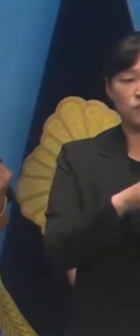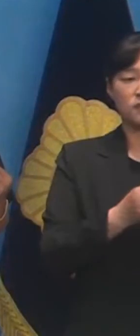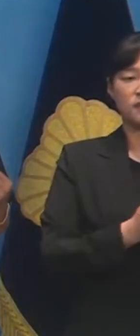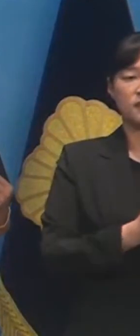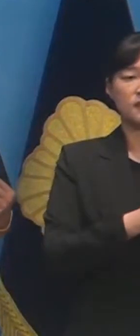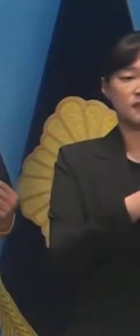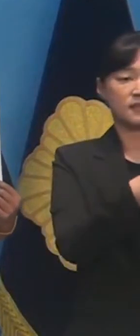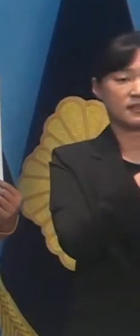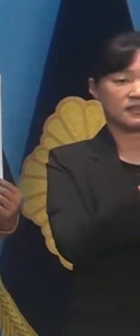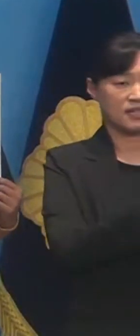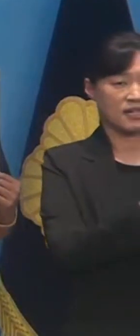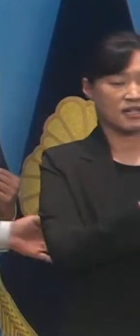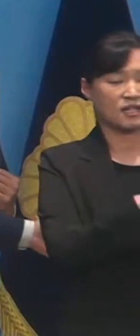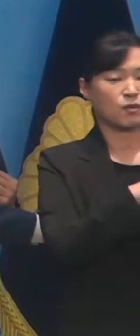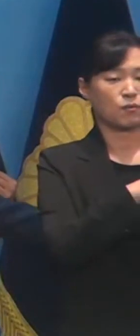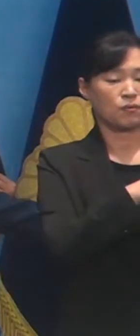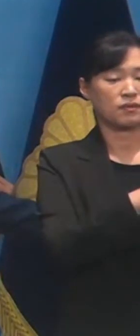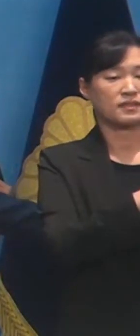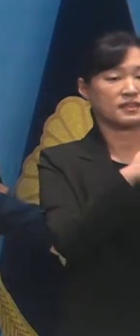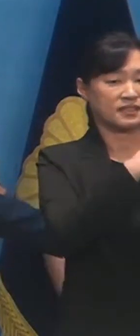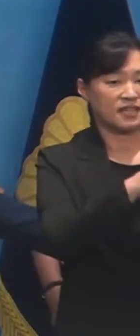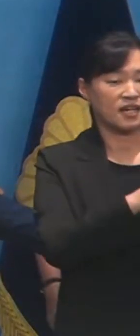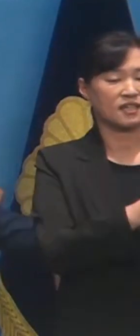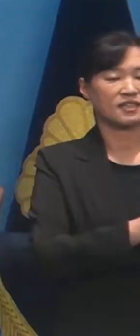위원장님 참석하셨습니다.